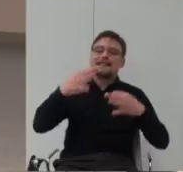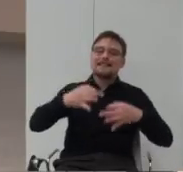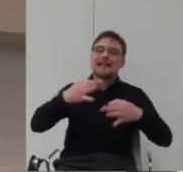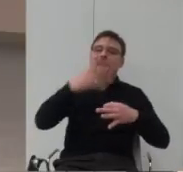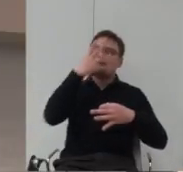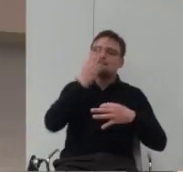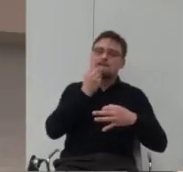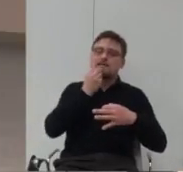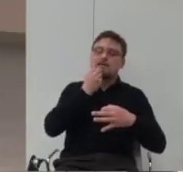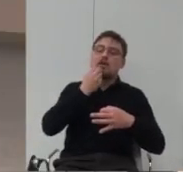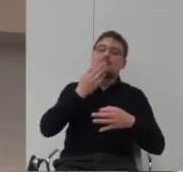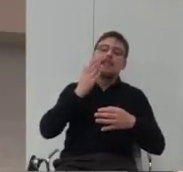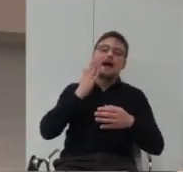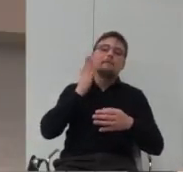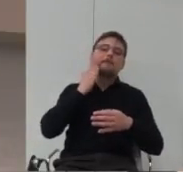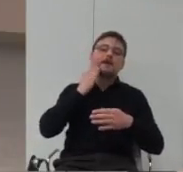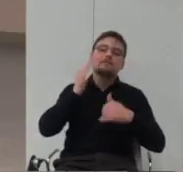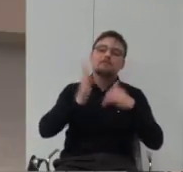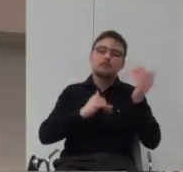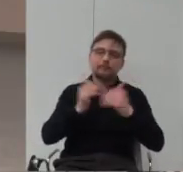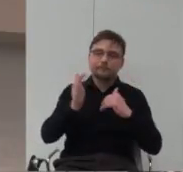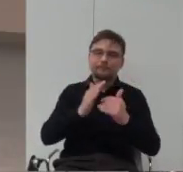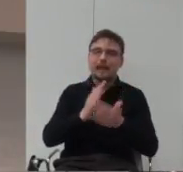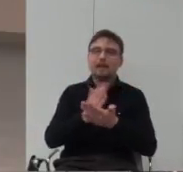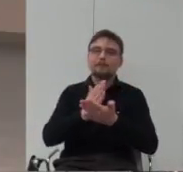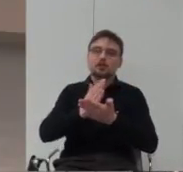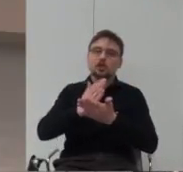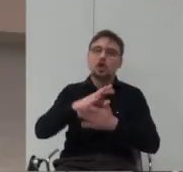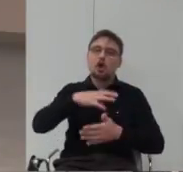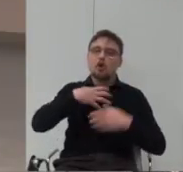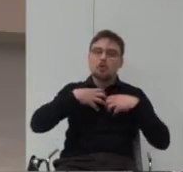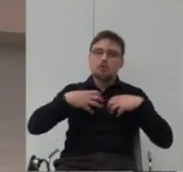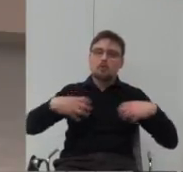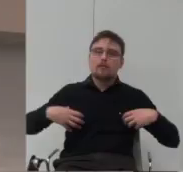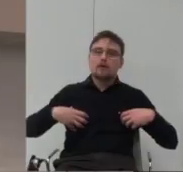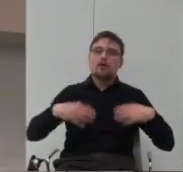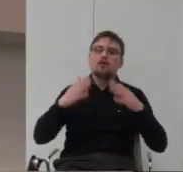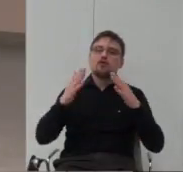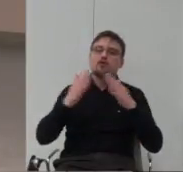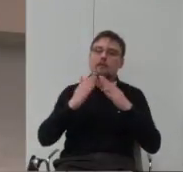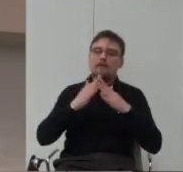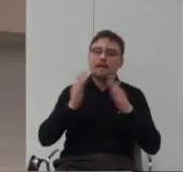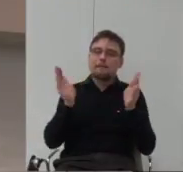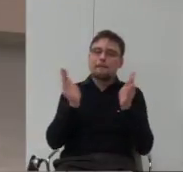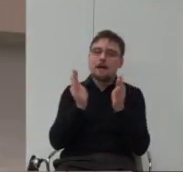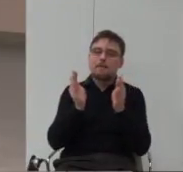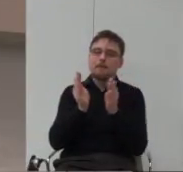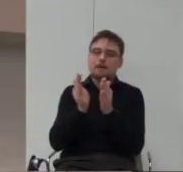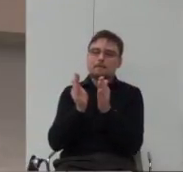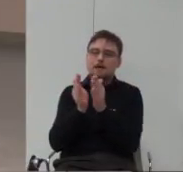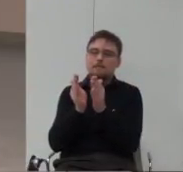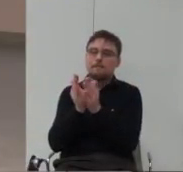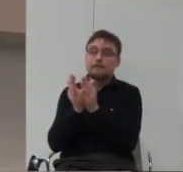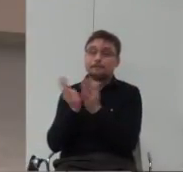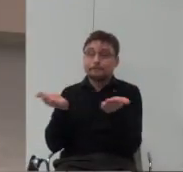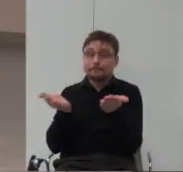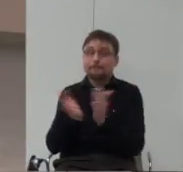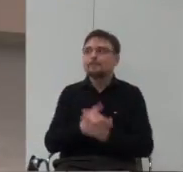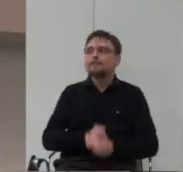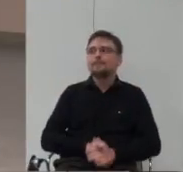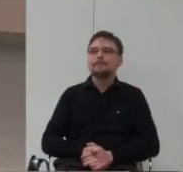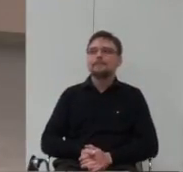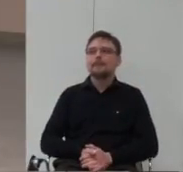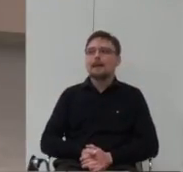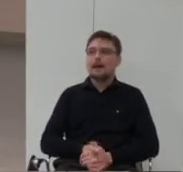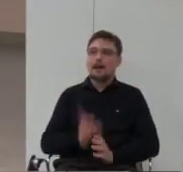zmienia, tym tendencjom, które są w mieszkalnictwie, czyli temu, że przeciętne gospodarstwa domowe